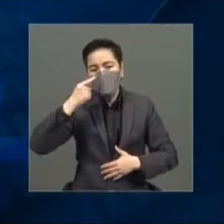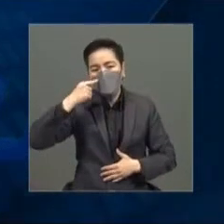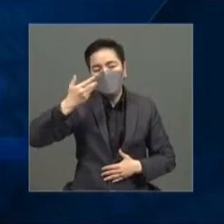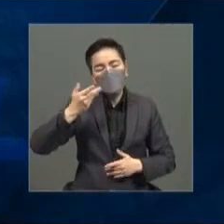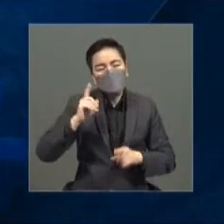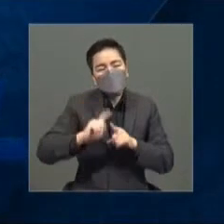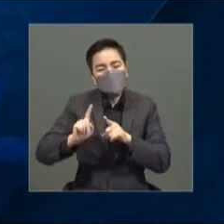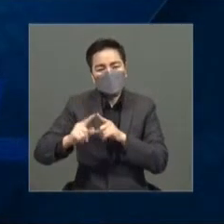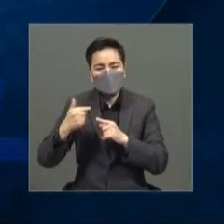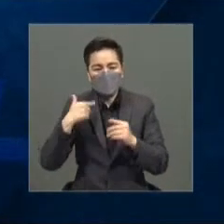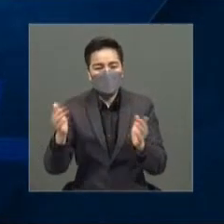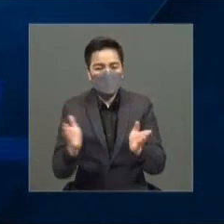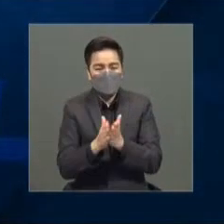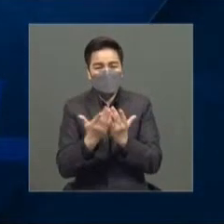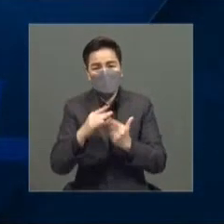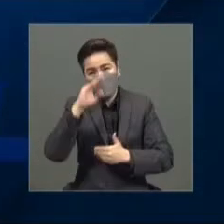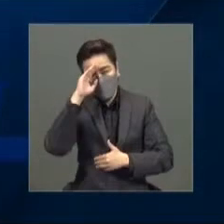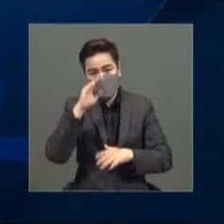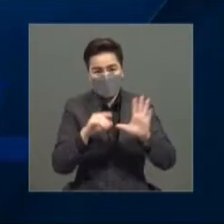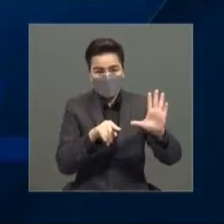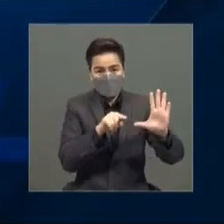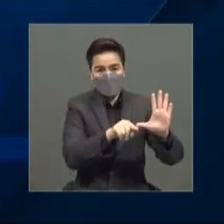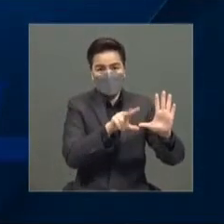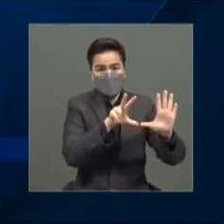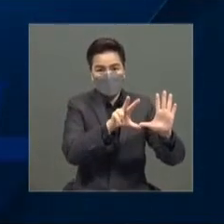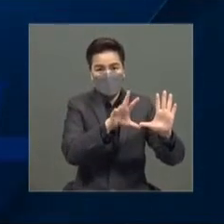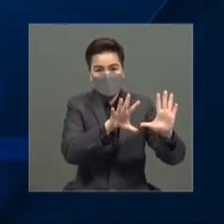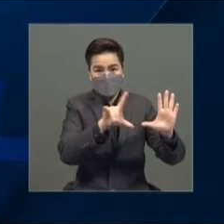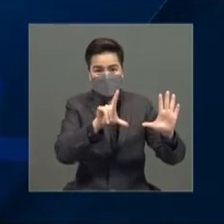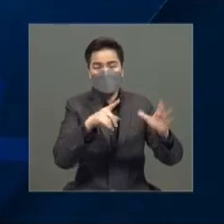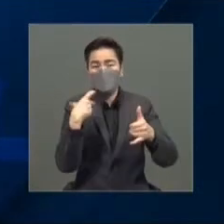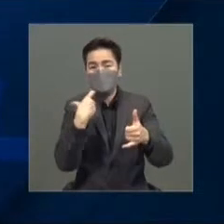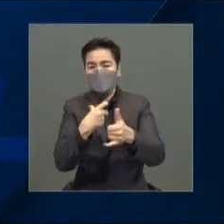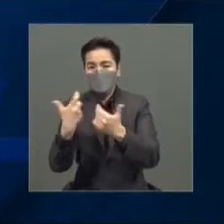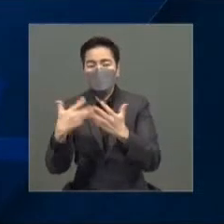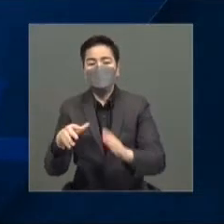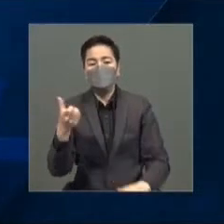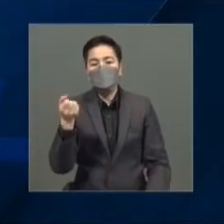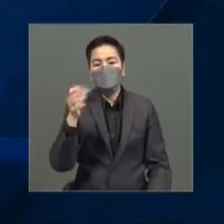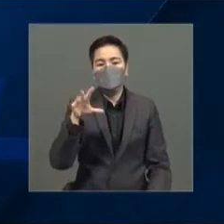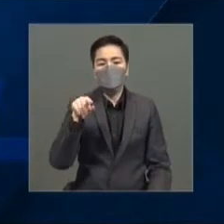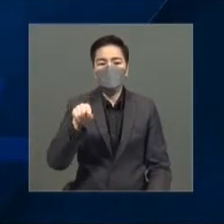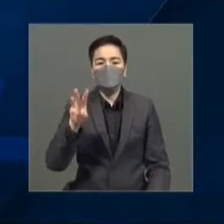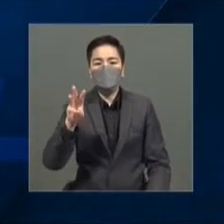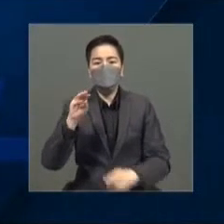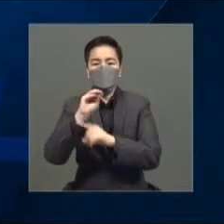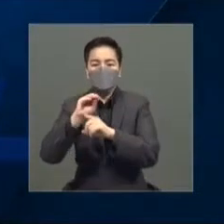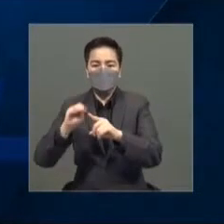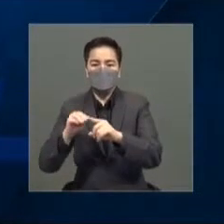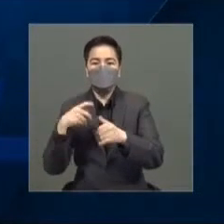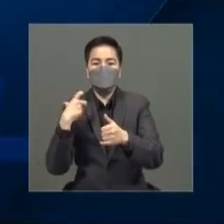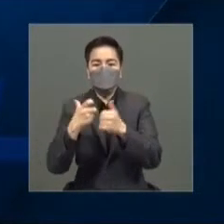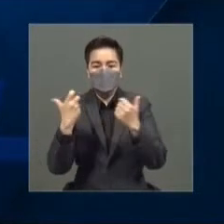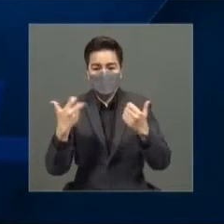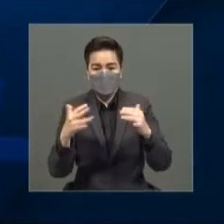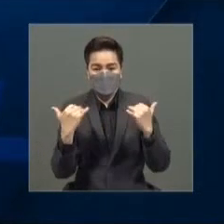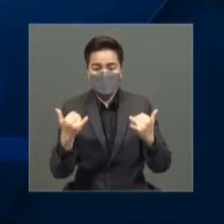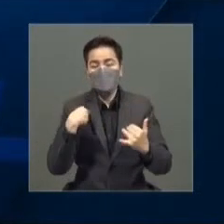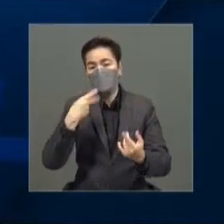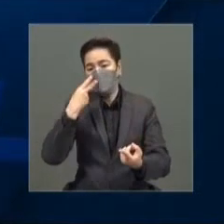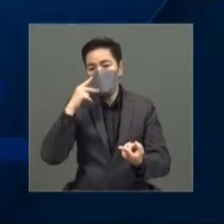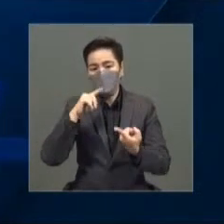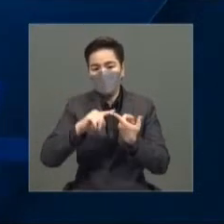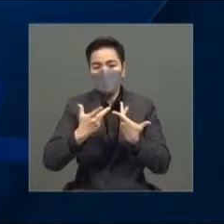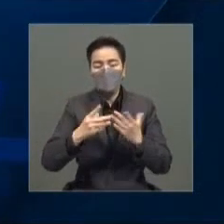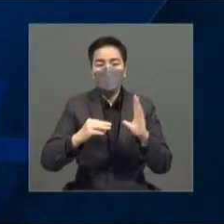7กลุ่มโรคยอด 5.35 ล้านเพิ่งฉีดไป 15.6% นะคะโดยเฉพาะในส่ว